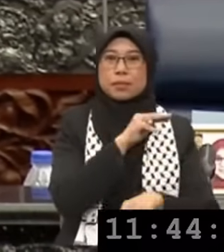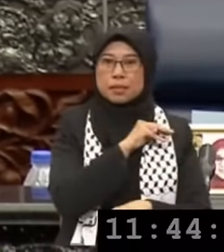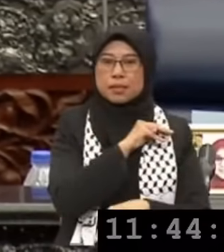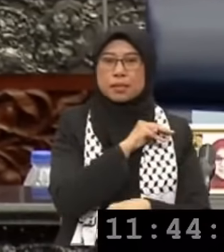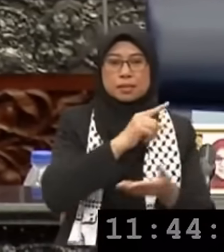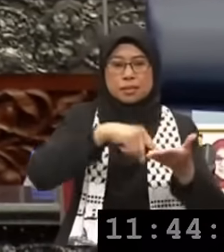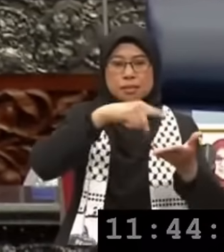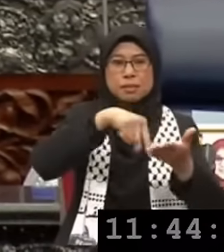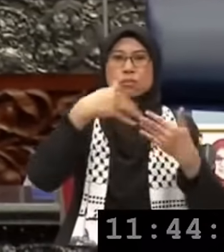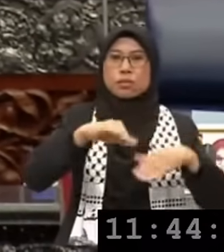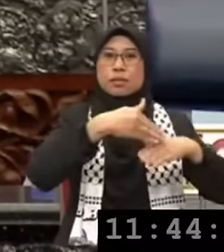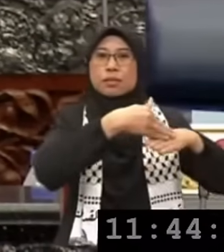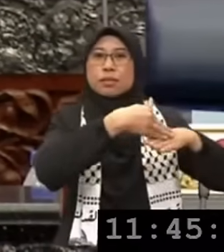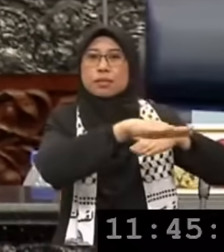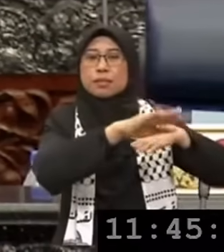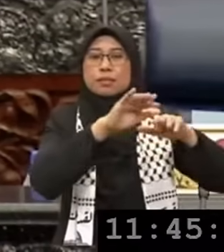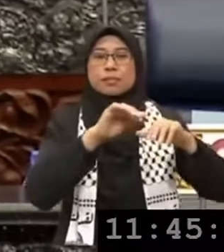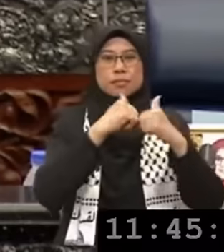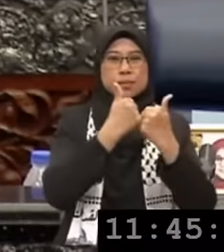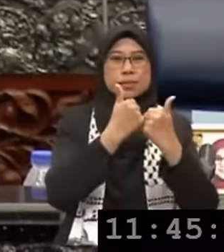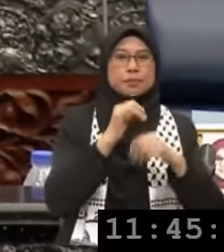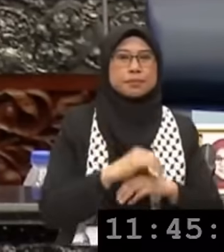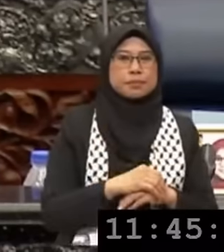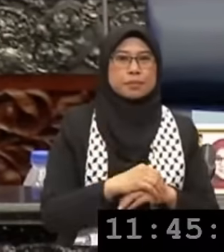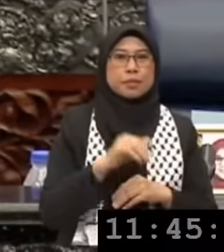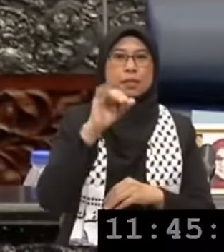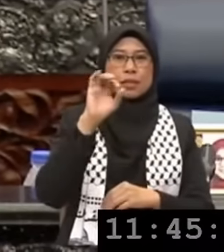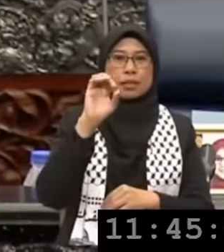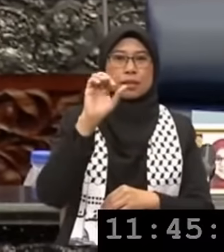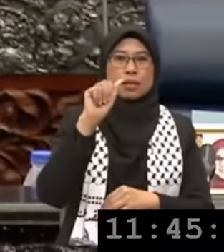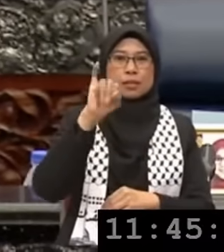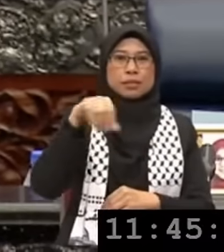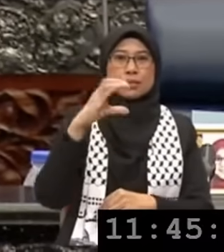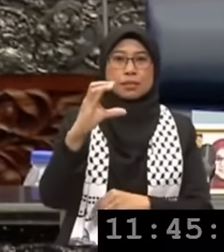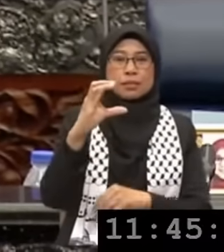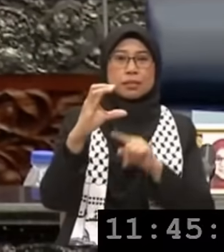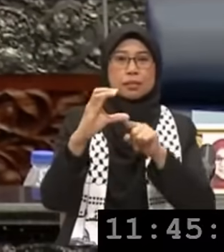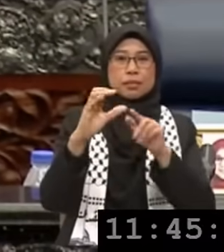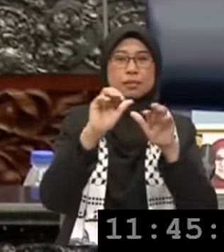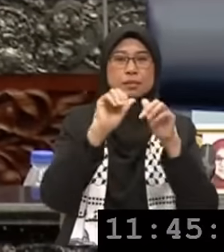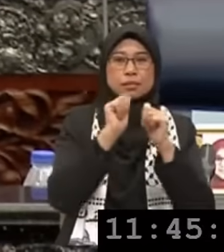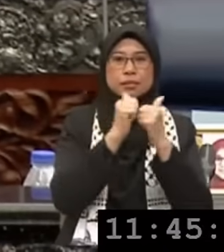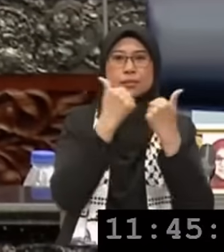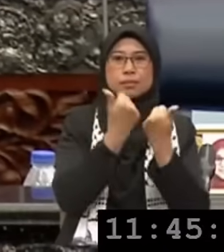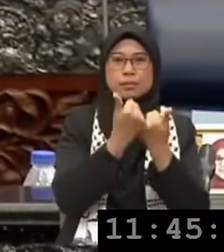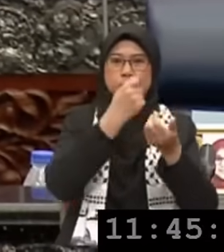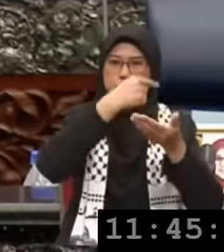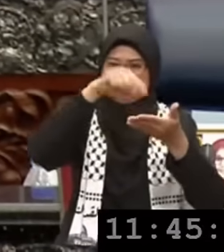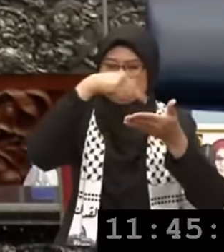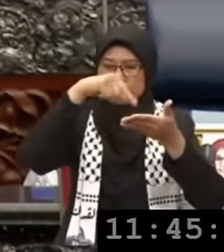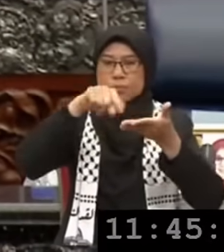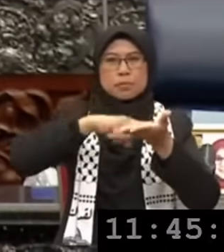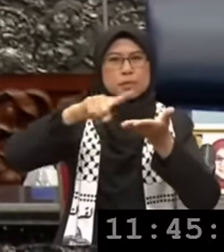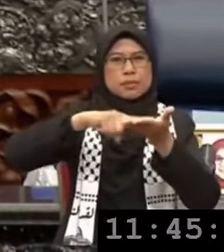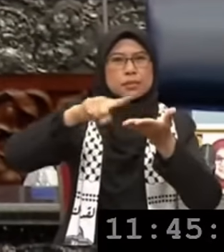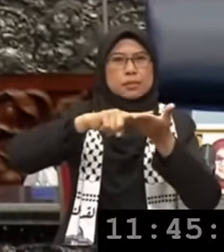siasatan telah dihantar kepada AGC AGC adalah satu agensi yang meneliti menyiasat